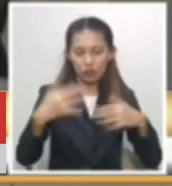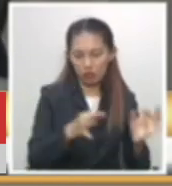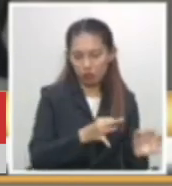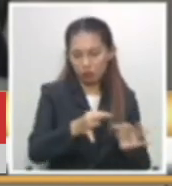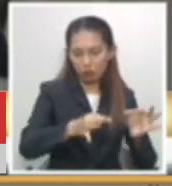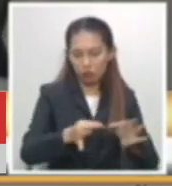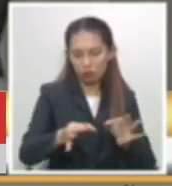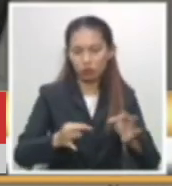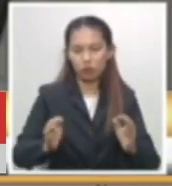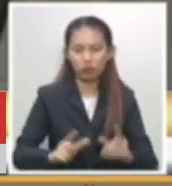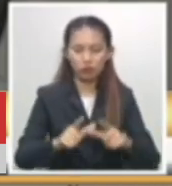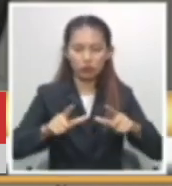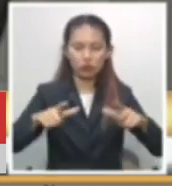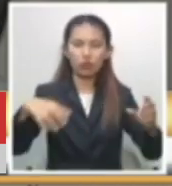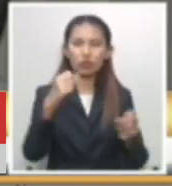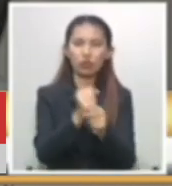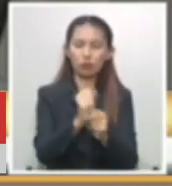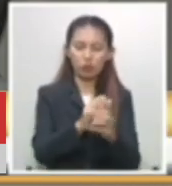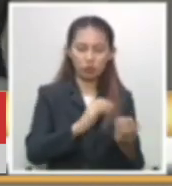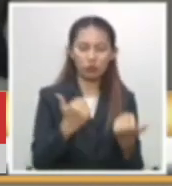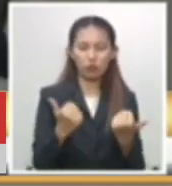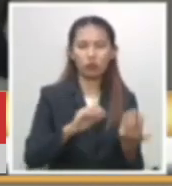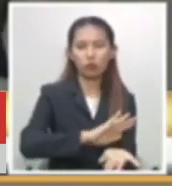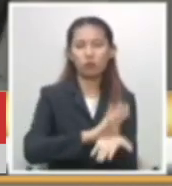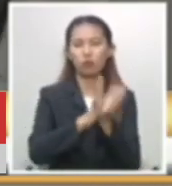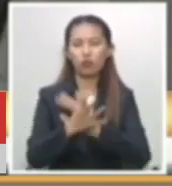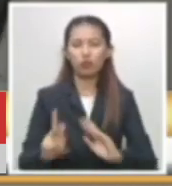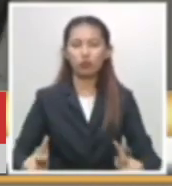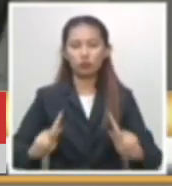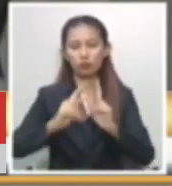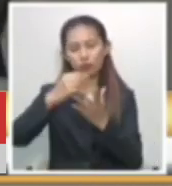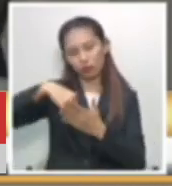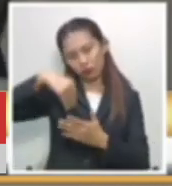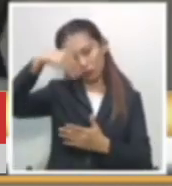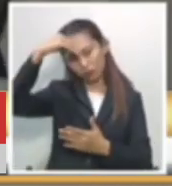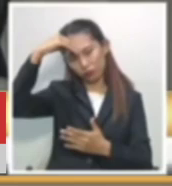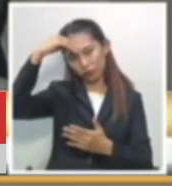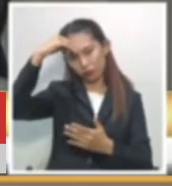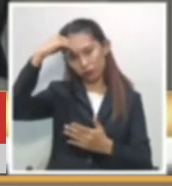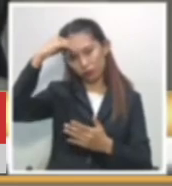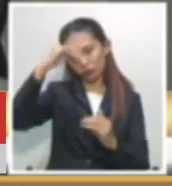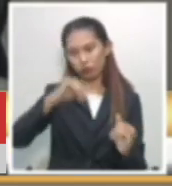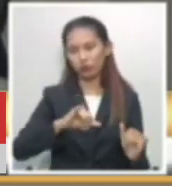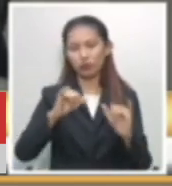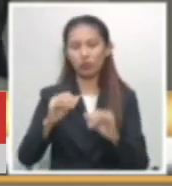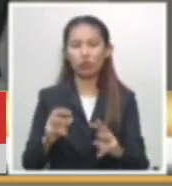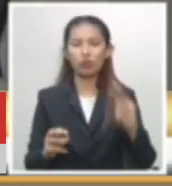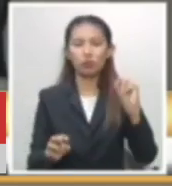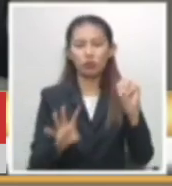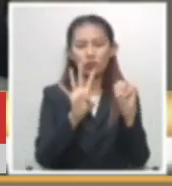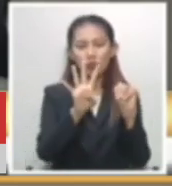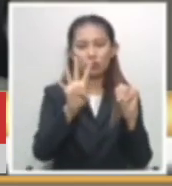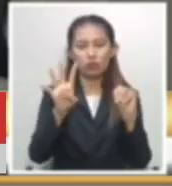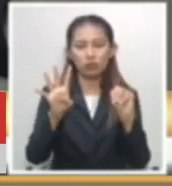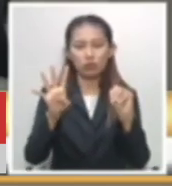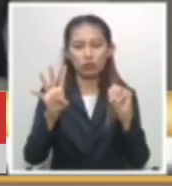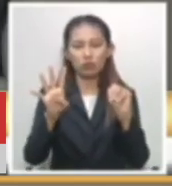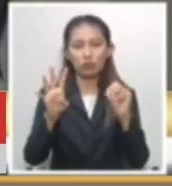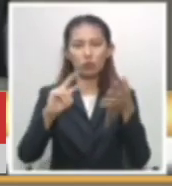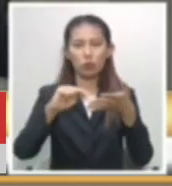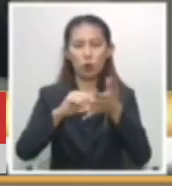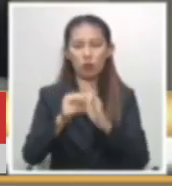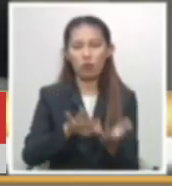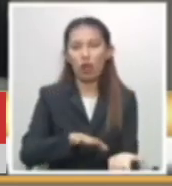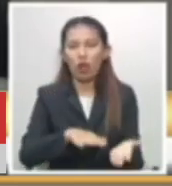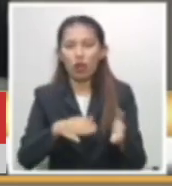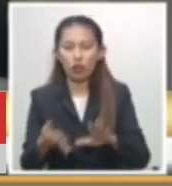การวันนี้รัฐบาลท่านประยุทธ์ใช้อำนาจมาตรา44ไปยุบแล้วก็ไม่แก้